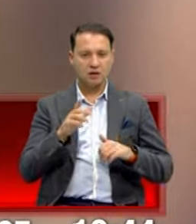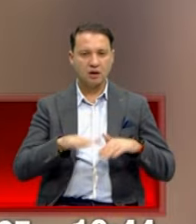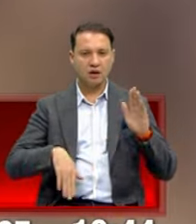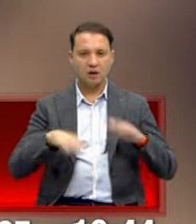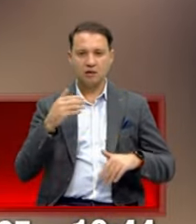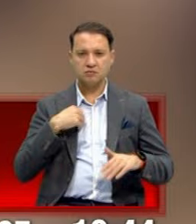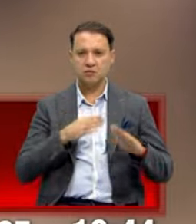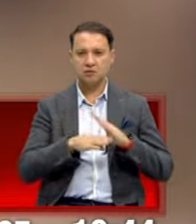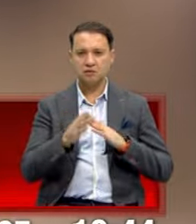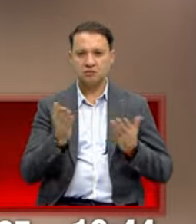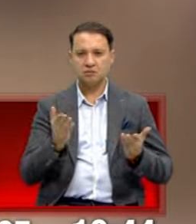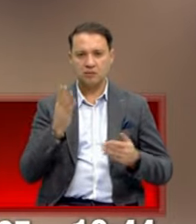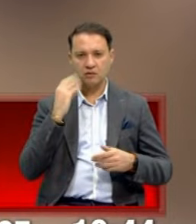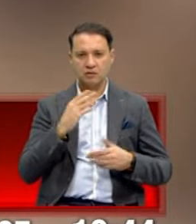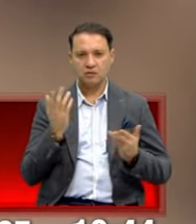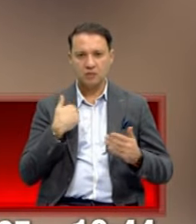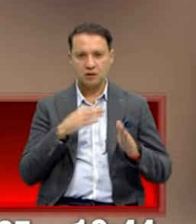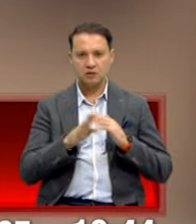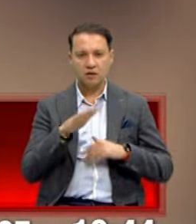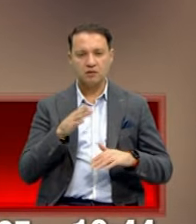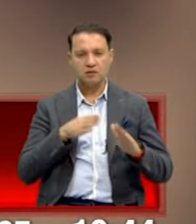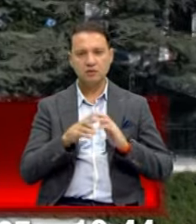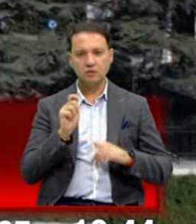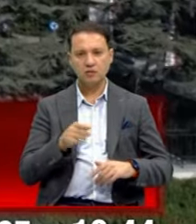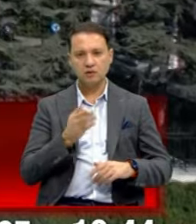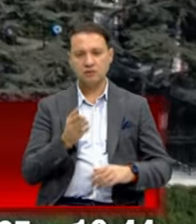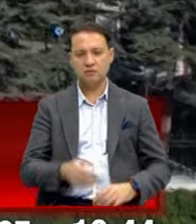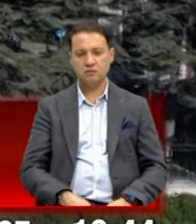koluma sallaya sallaya girdim. Ben girdiysem herkes girebilir.